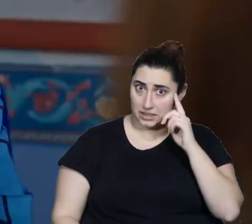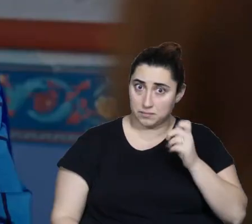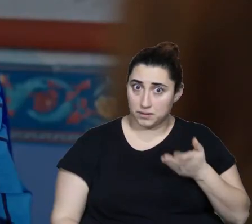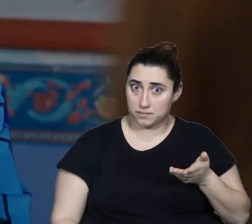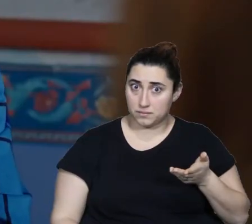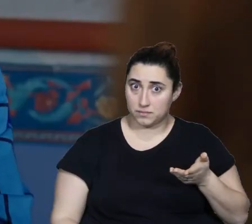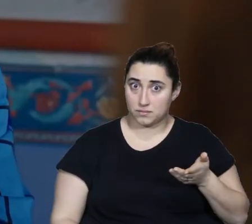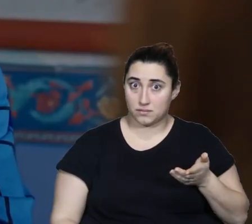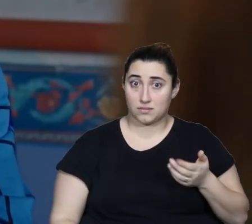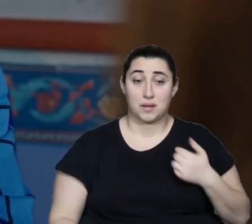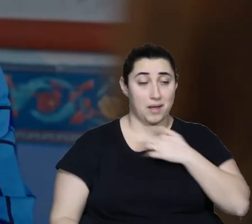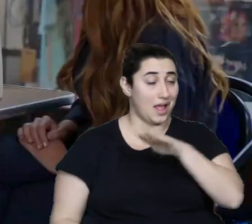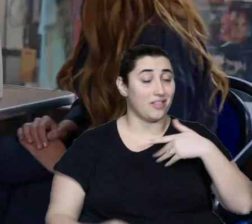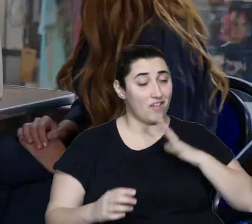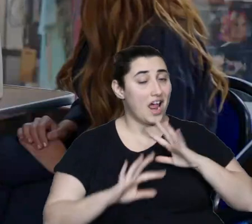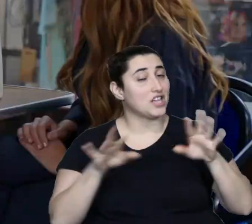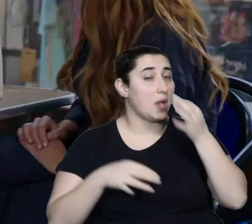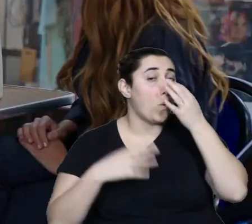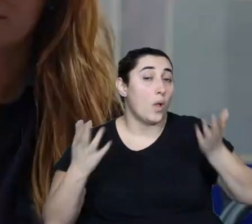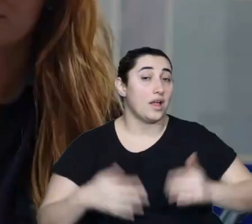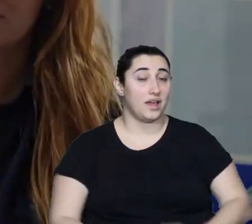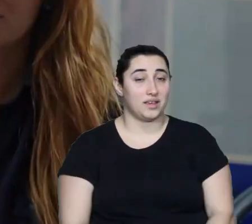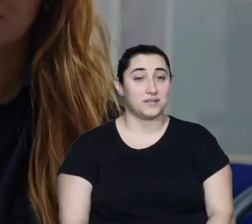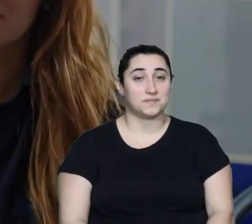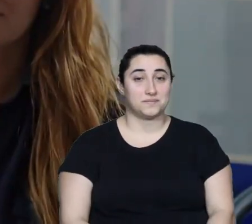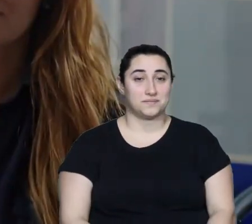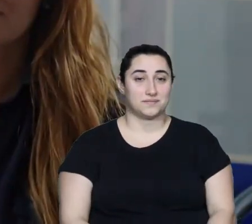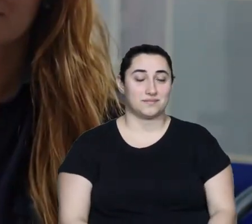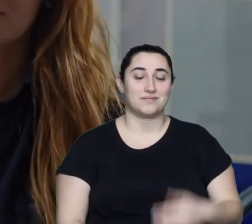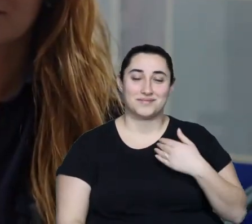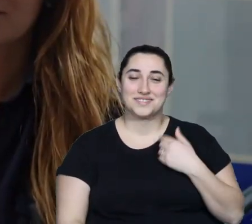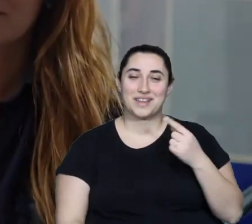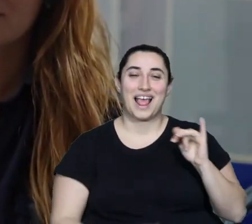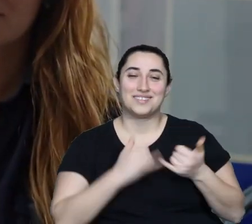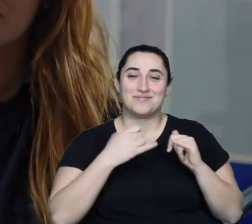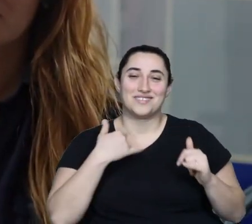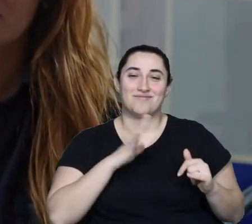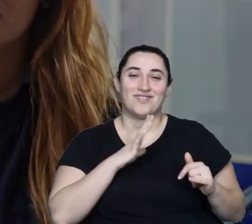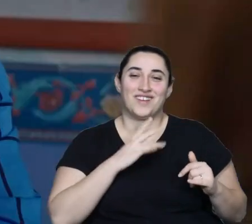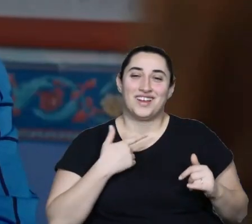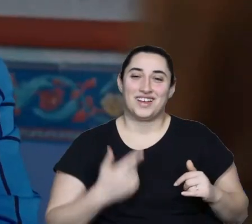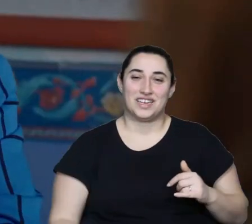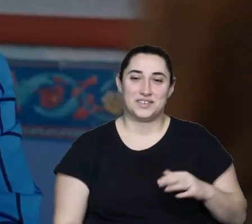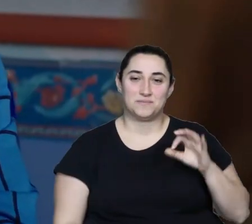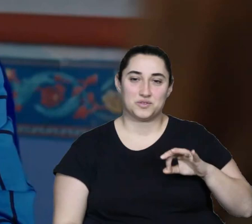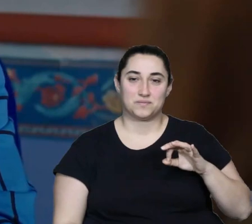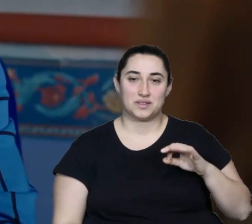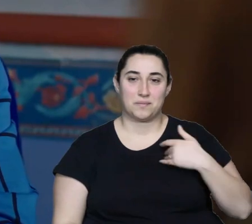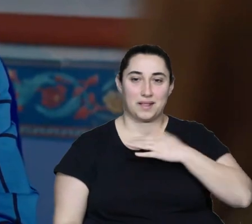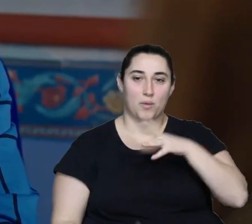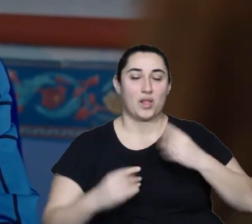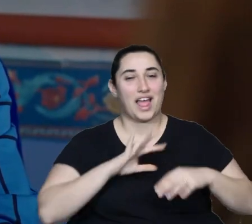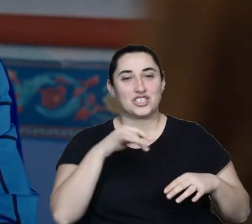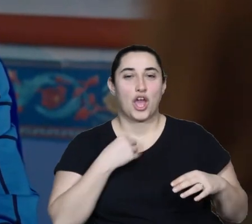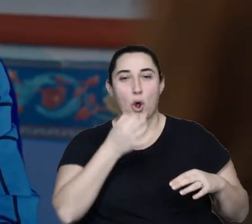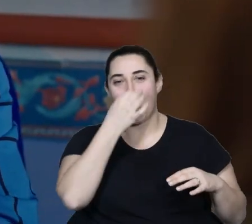mı? Yaşar'la her şey kolay. Ya ben de biraz espritüelimdir. Şimdi Yaşar'la her şey kolay da benim